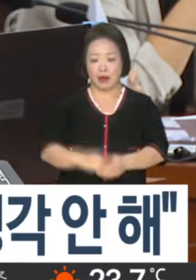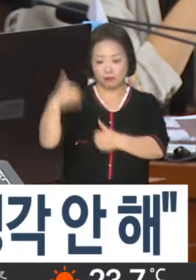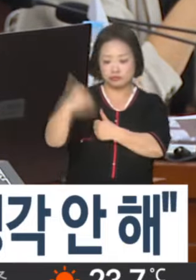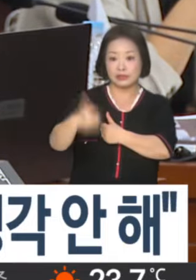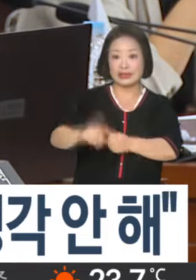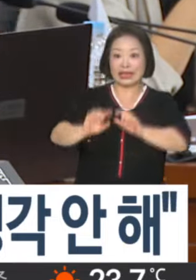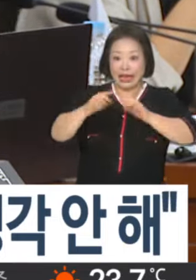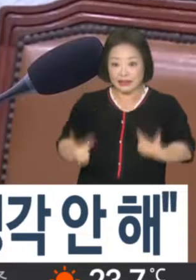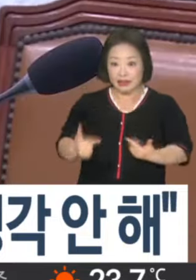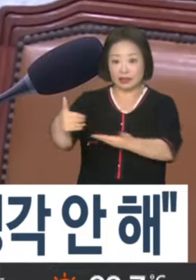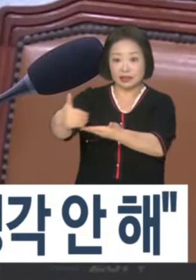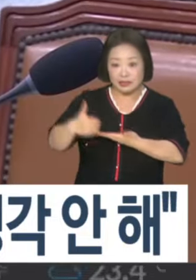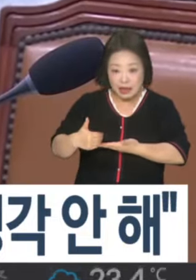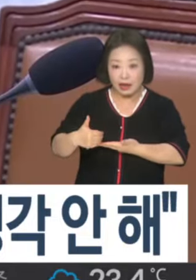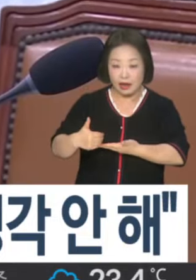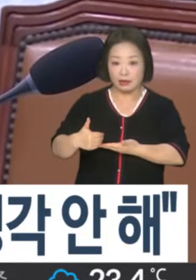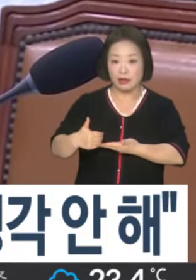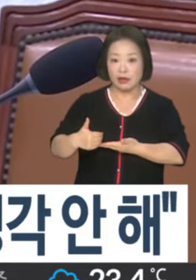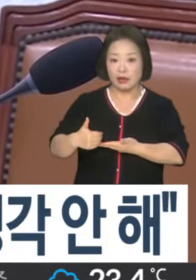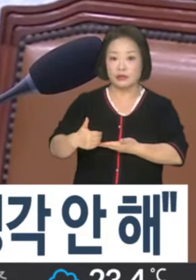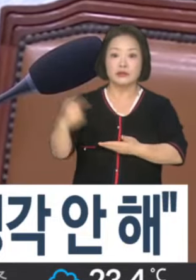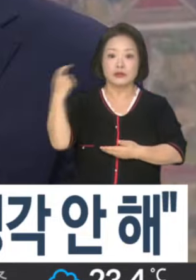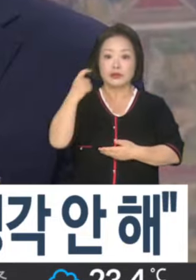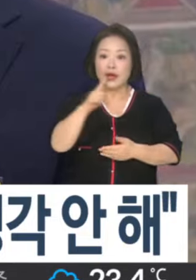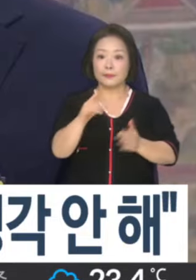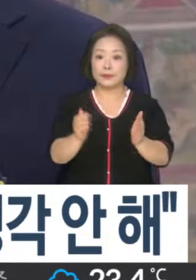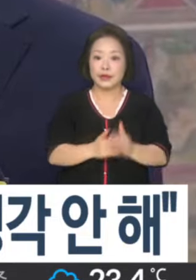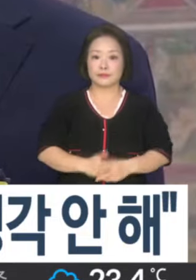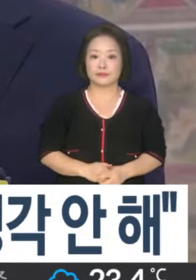아닌 제안을 받은 거라고도 설명했습니다.